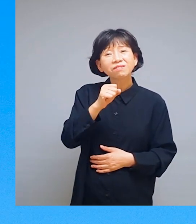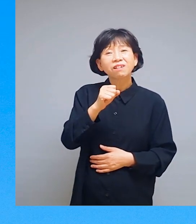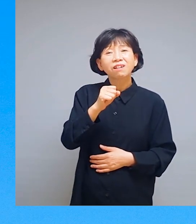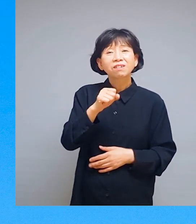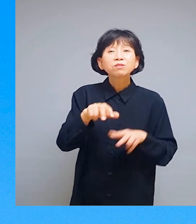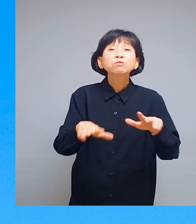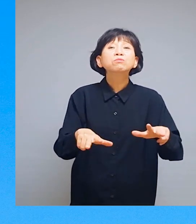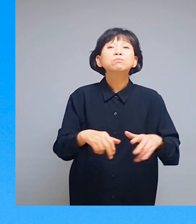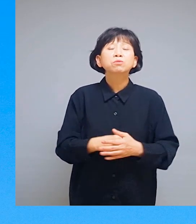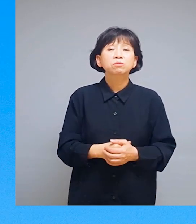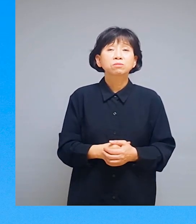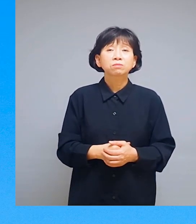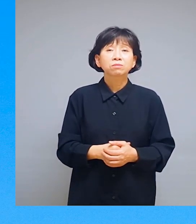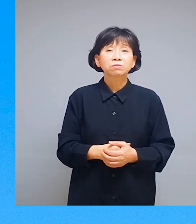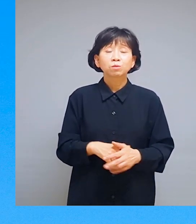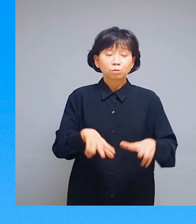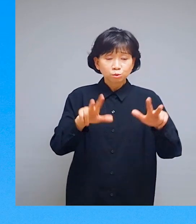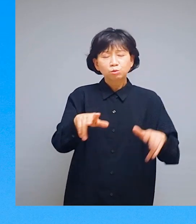아니, 지금도 좋아야죠.